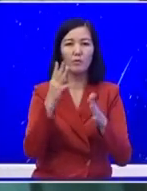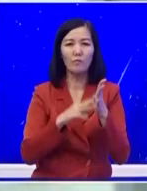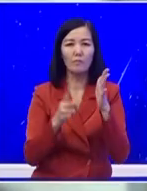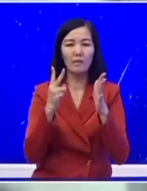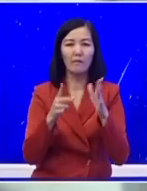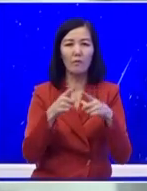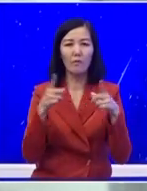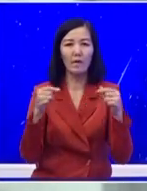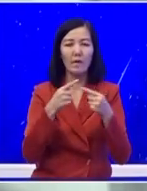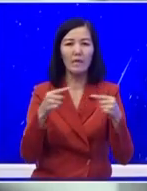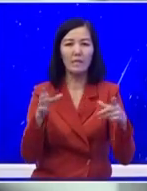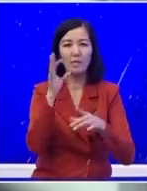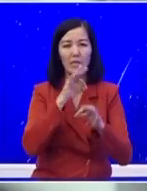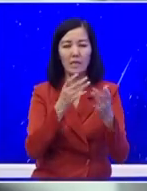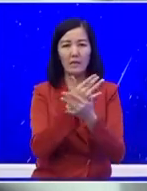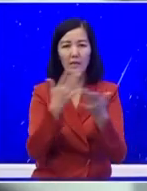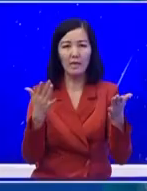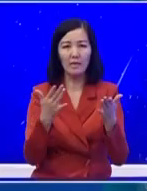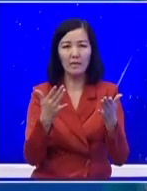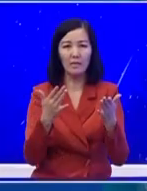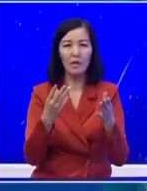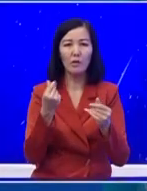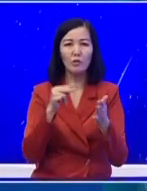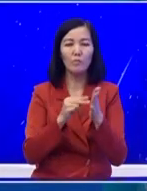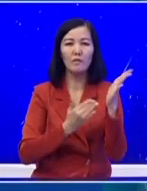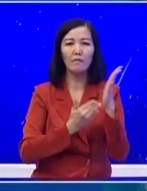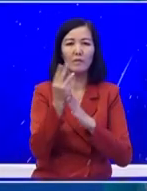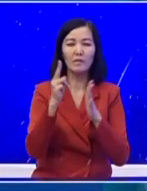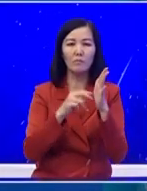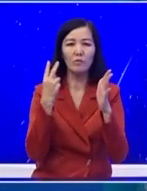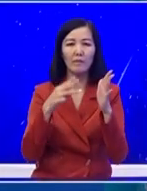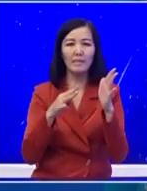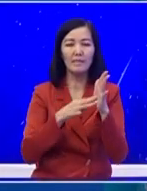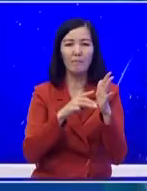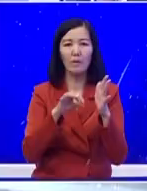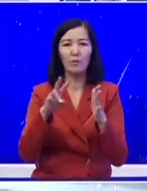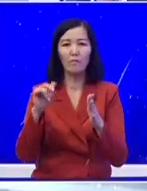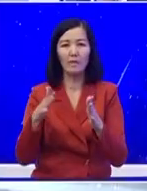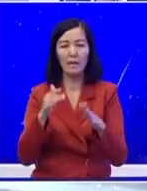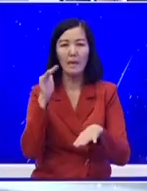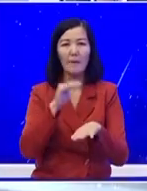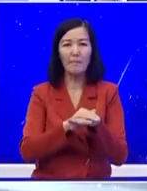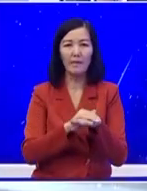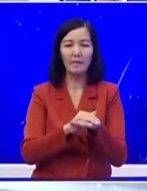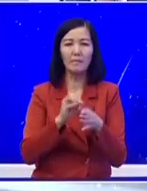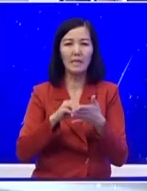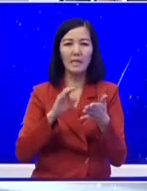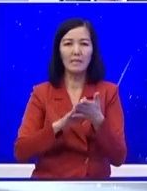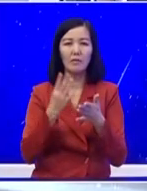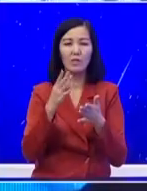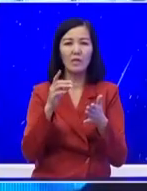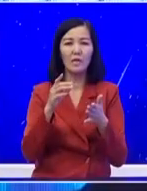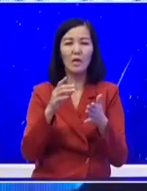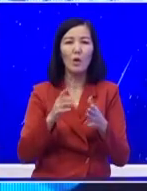упаковок различных лекарственных средств ориентировочной стоимостью свыше 727 миллионов тенге. По данным фактам зарегистрировано